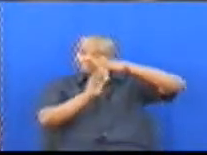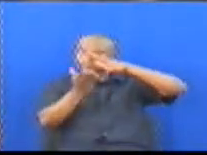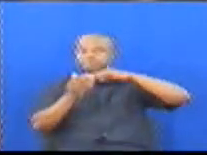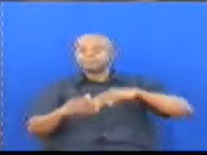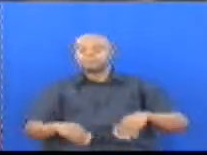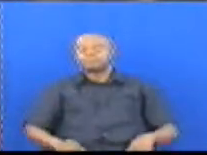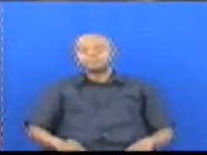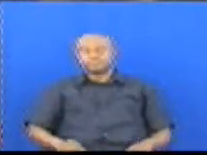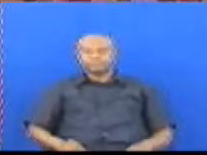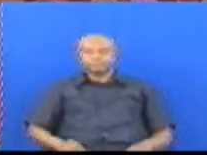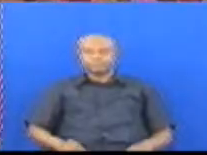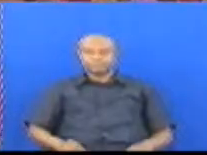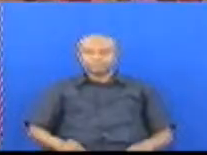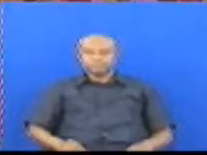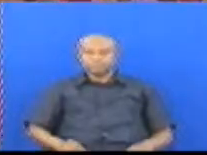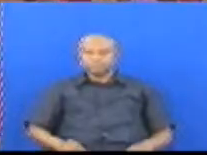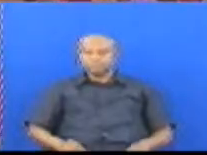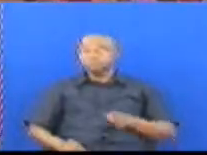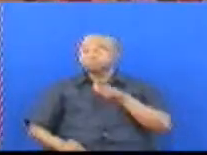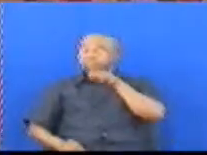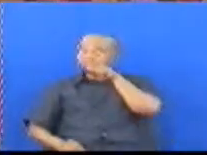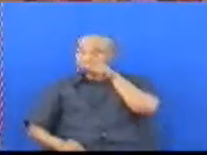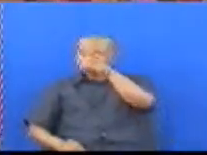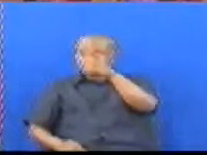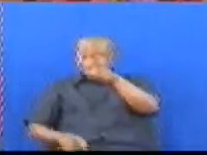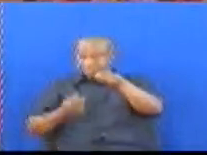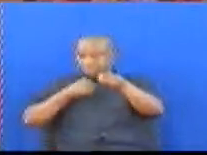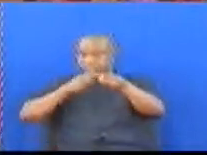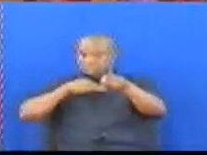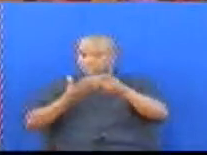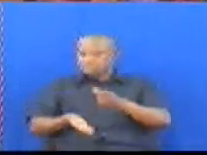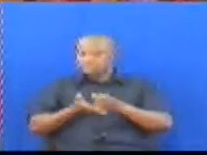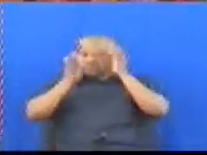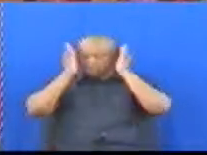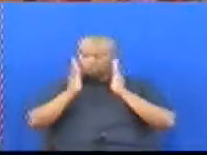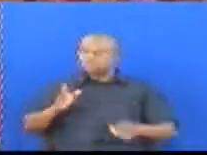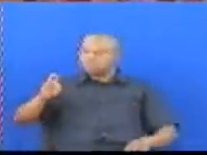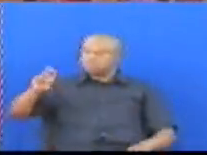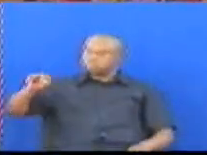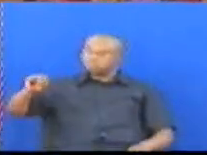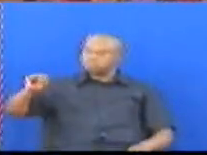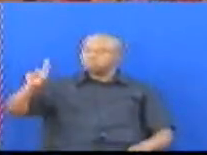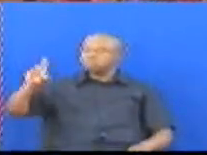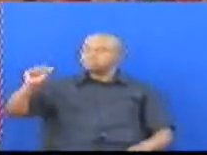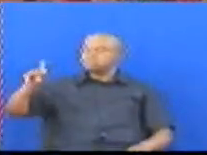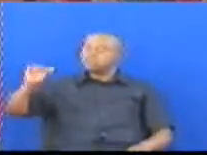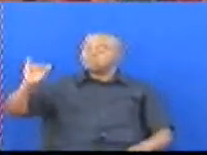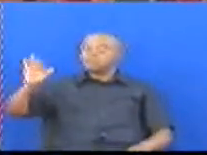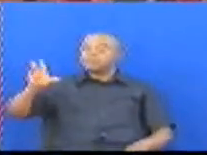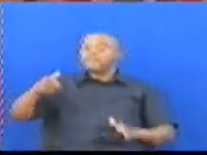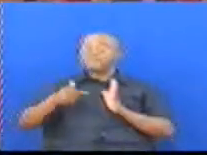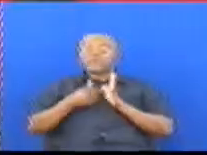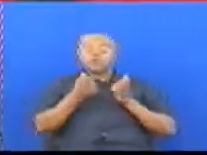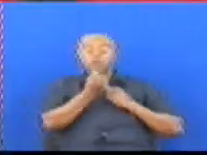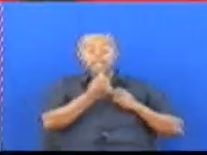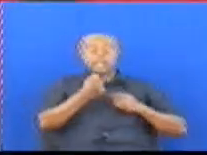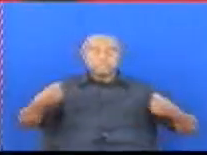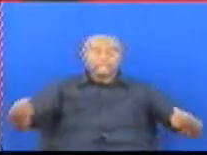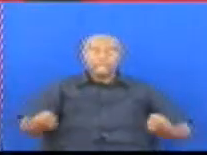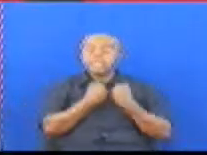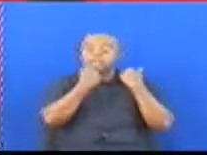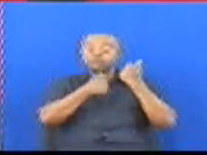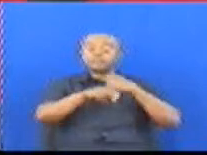Getere. Nitaka nimsaidie na Mheshimiwa Ndaki kwamba gari linapofanya ajali na